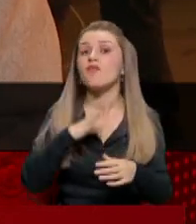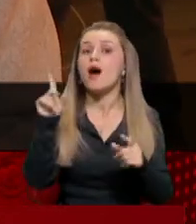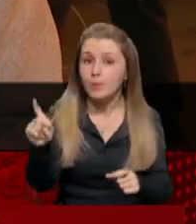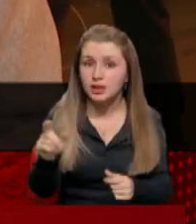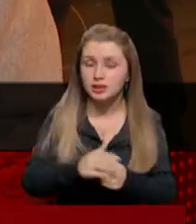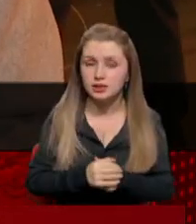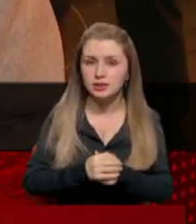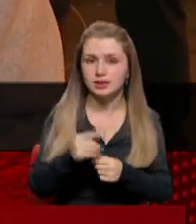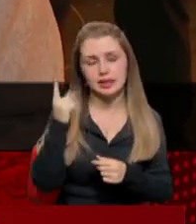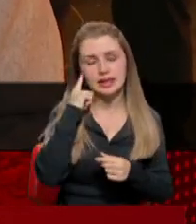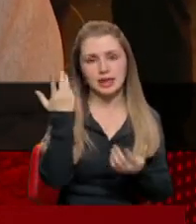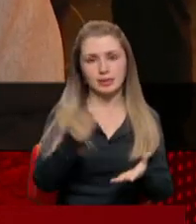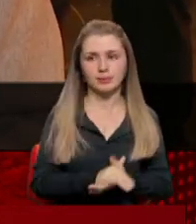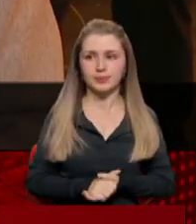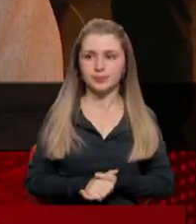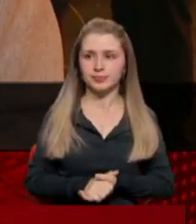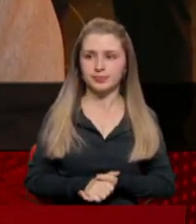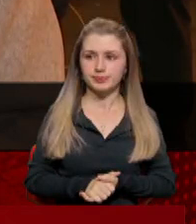mı? Seni dinleyelim.